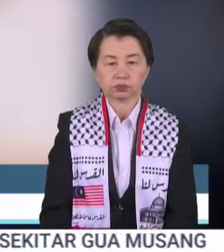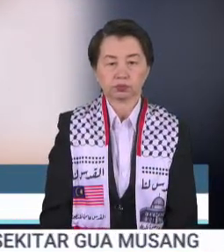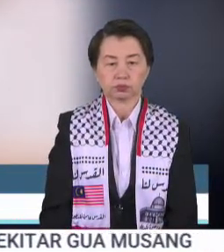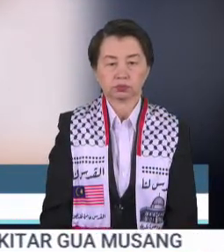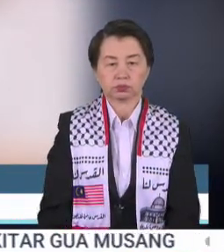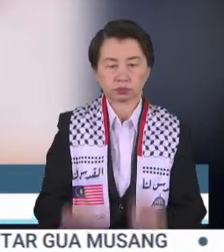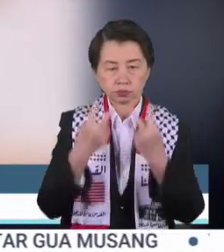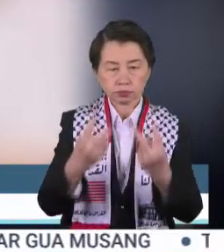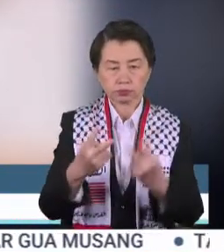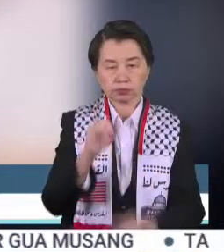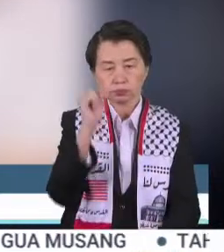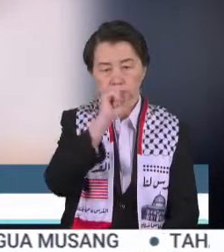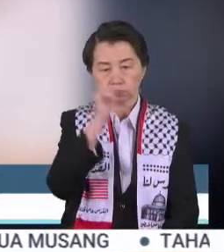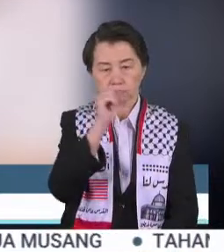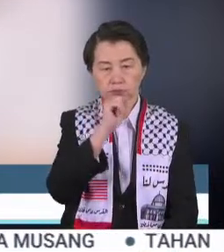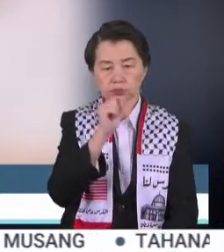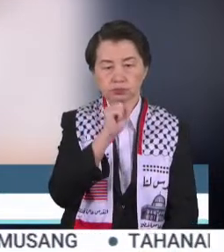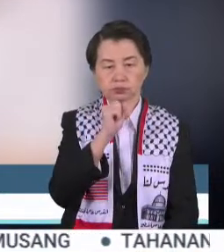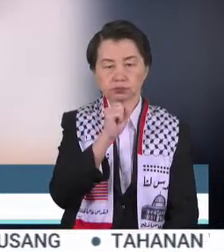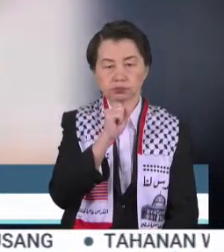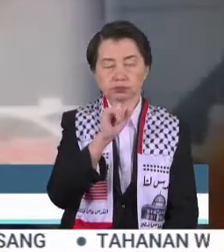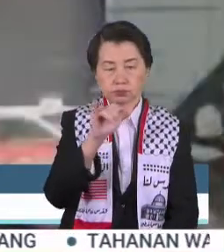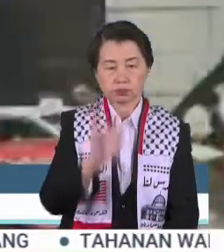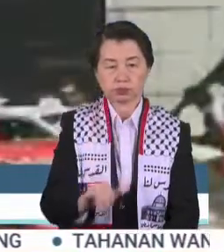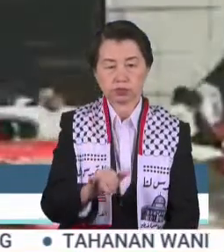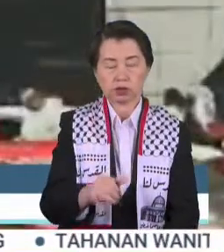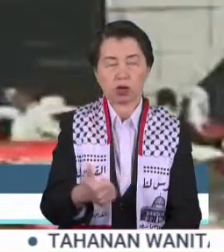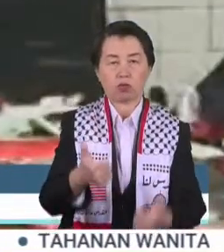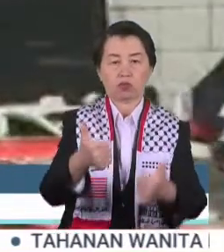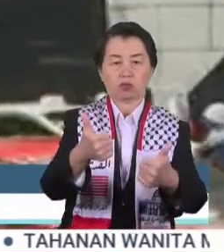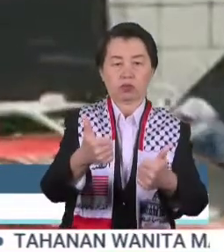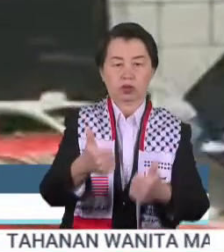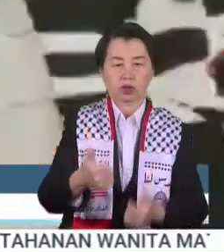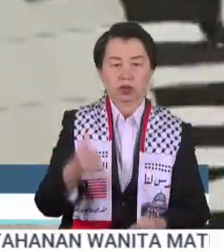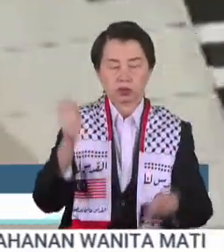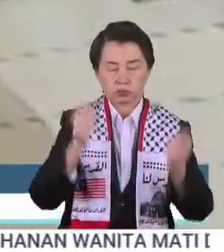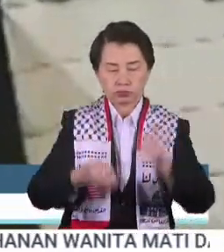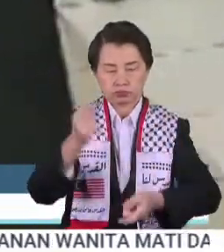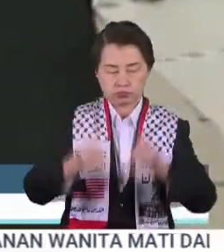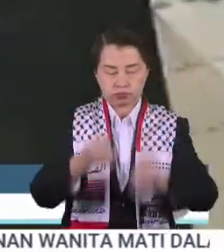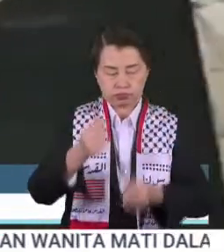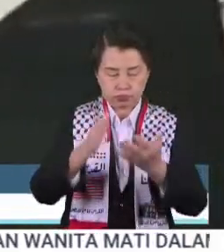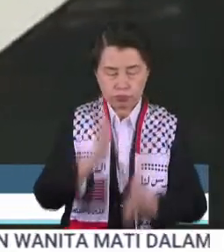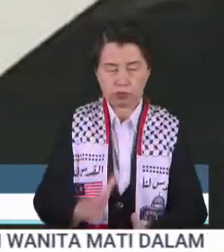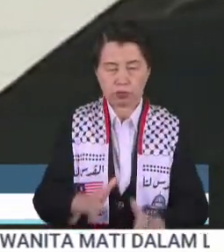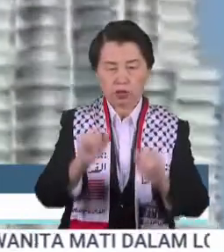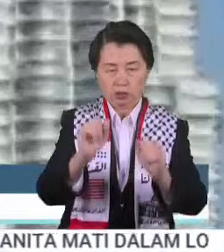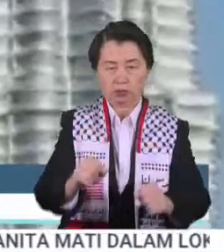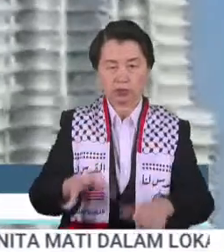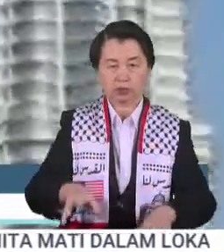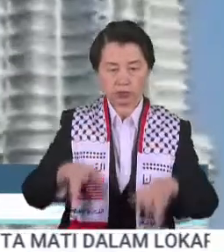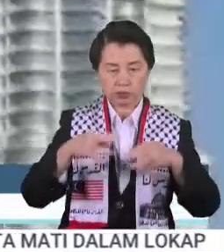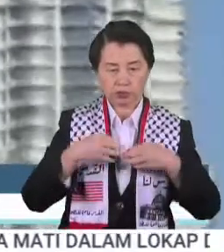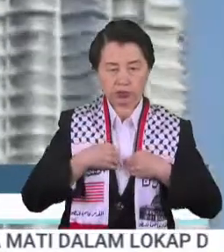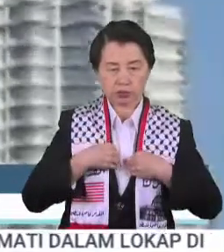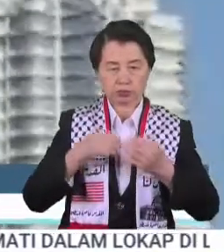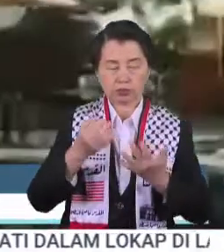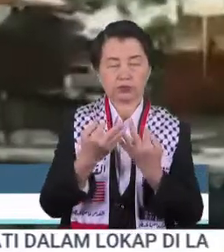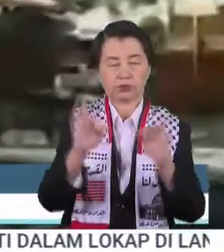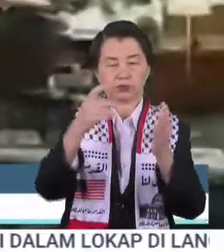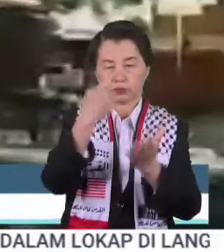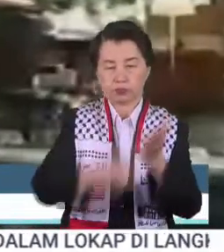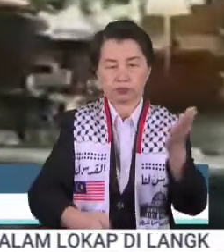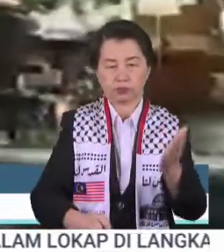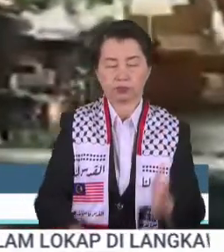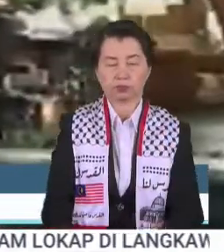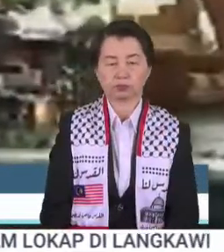Selain menyaksikan persembahan barisan penyanyi yang memukau, penyumbang Malam Amal itu juga layak menerima pengecualian